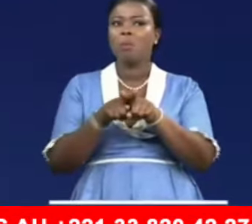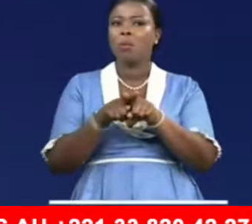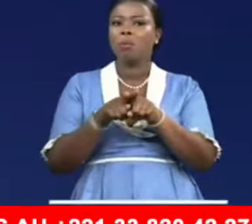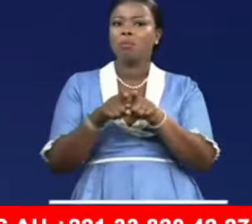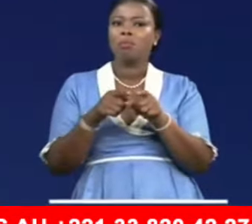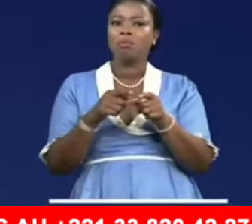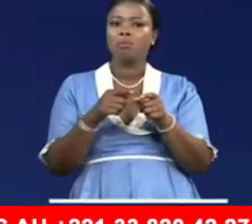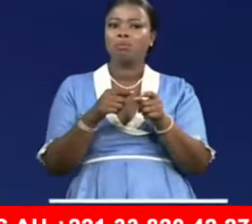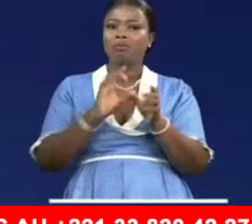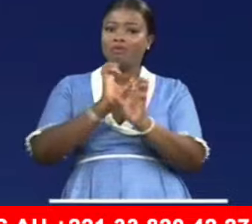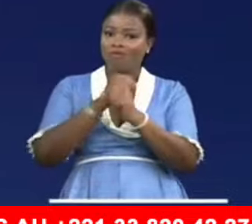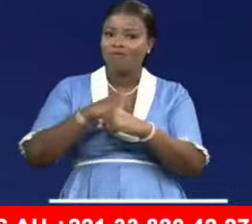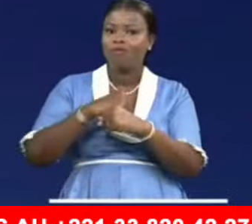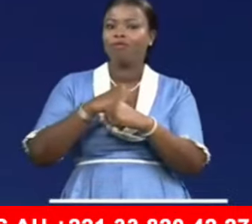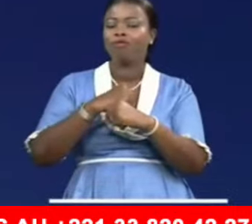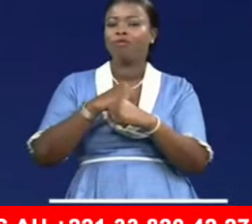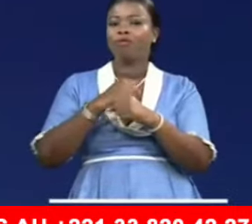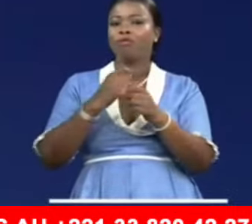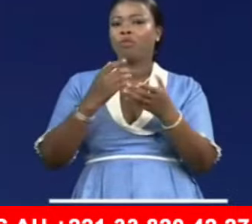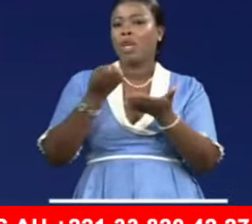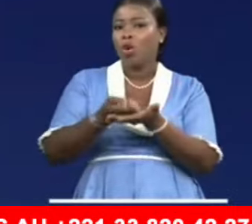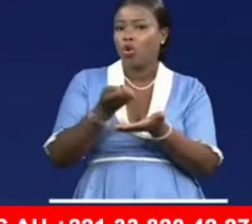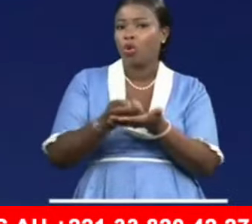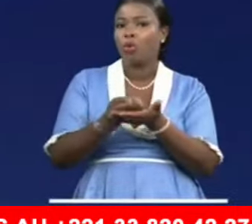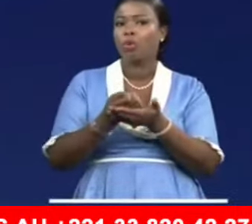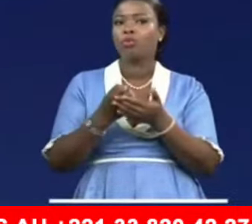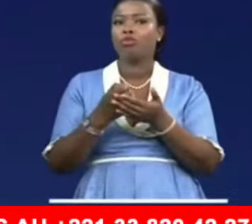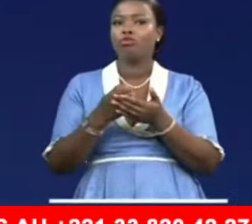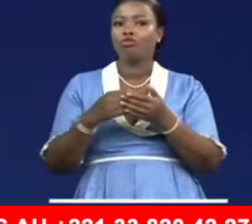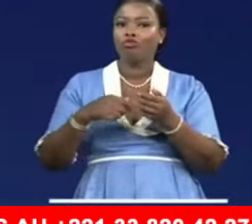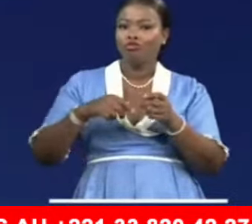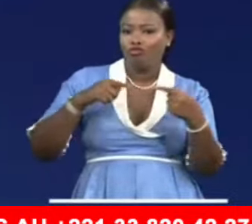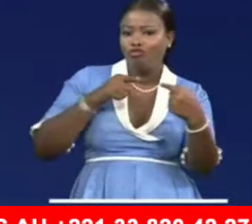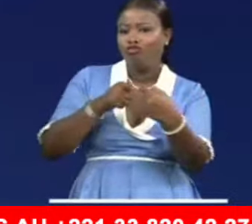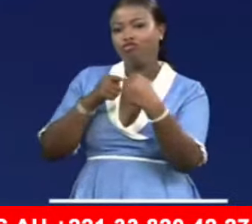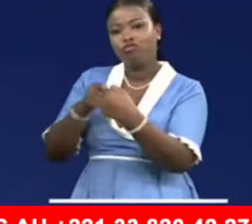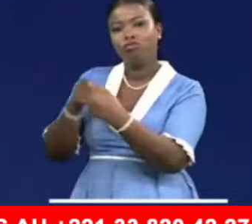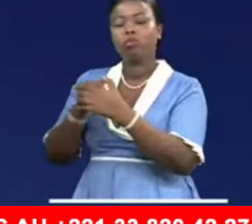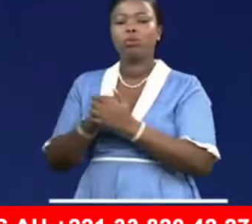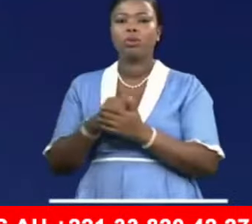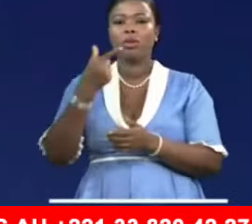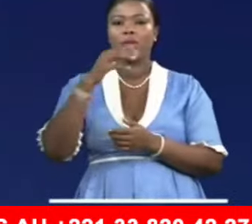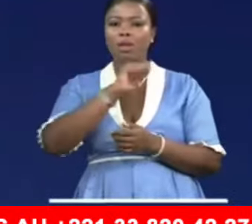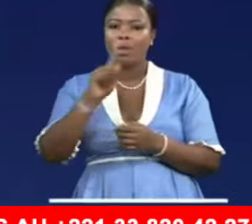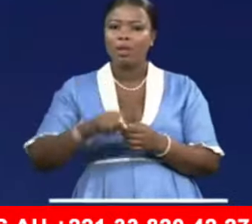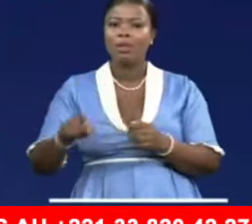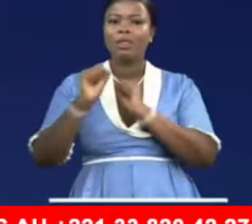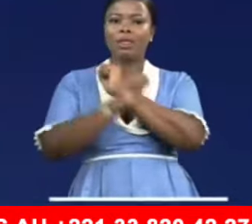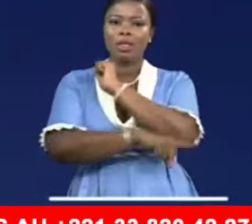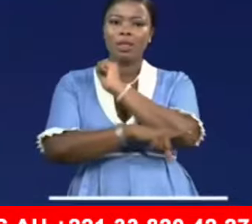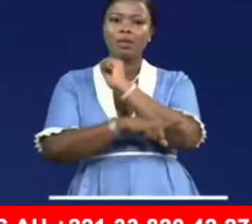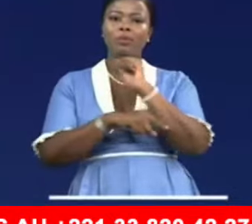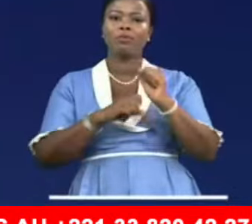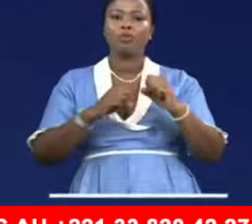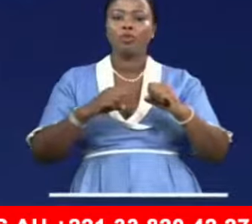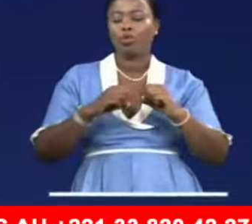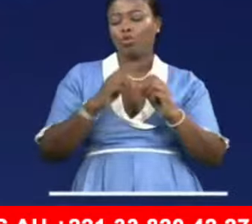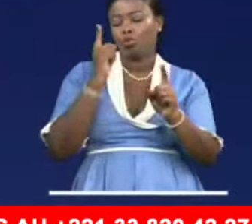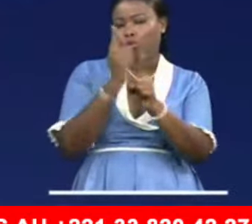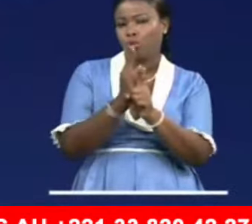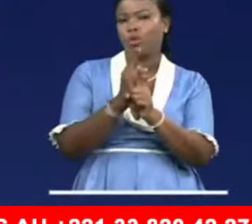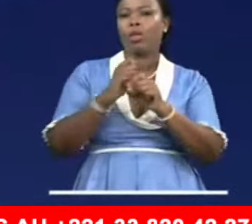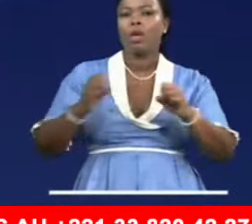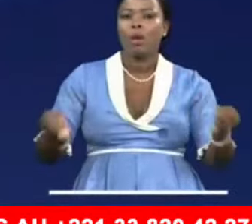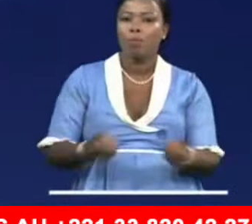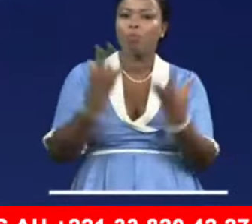pour créer une économie compétitive gage d'un Sénégal souverain juste et prospère